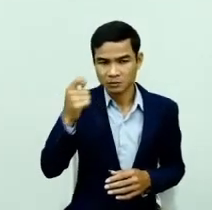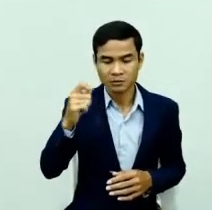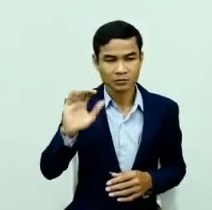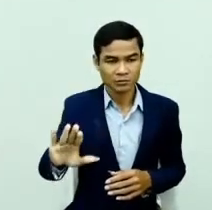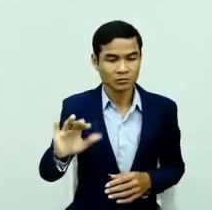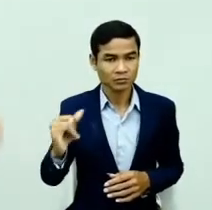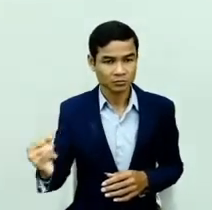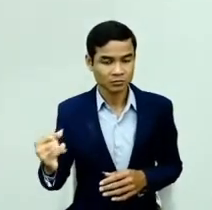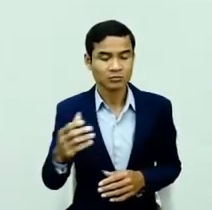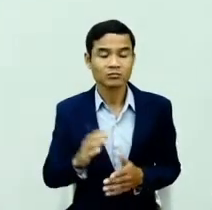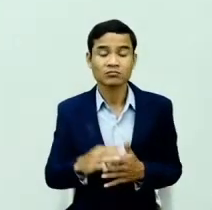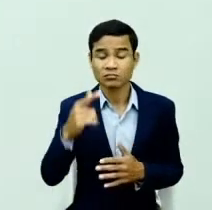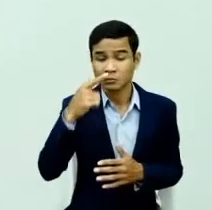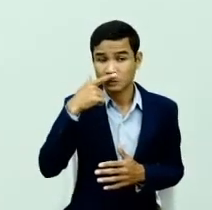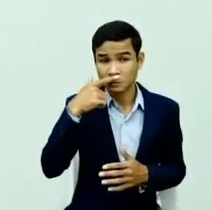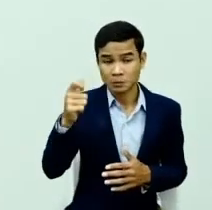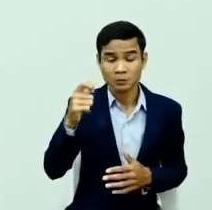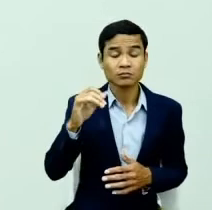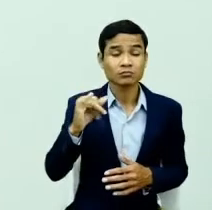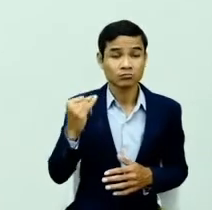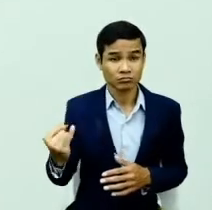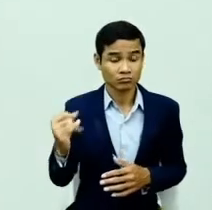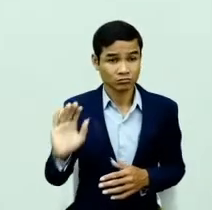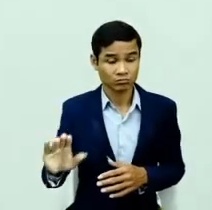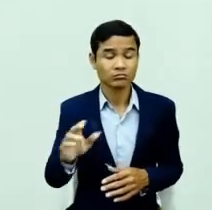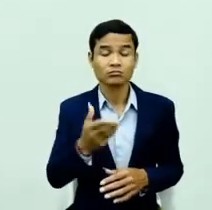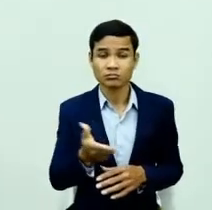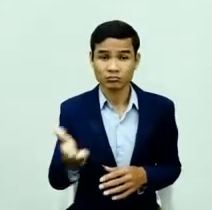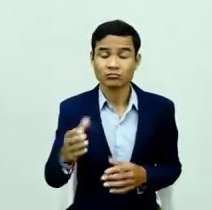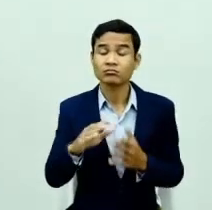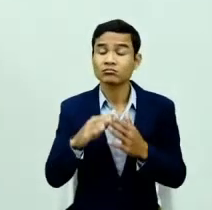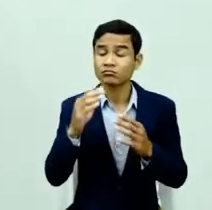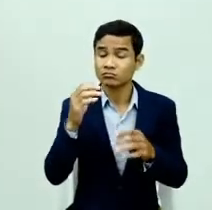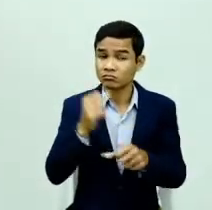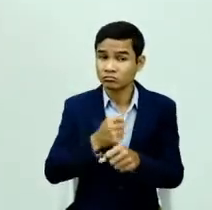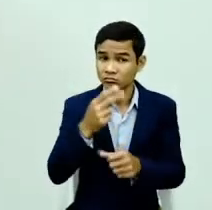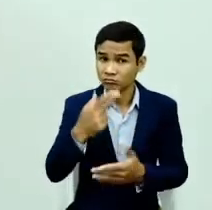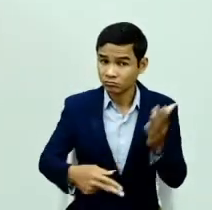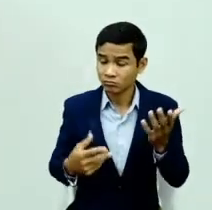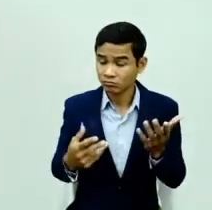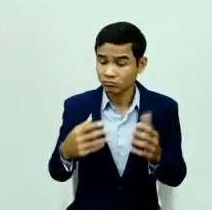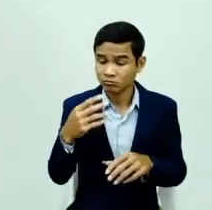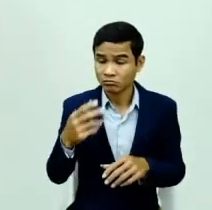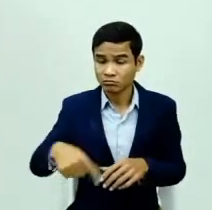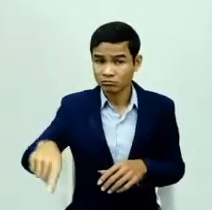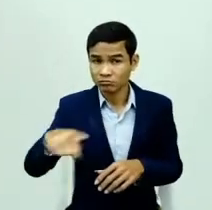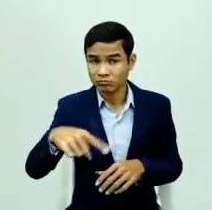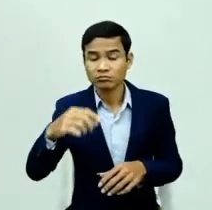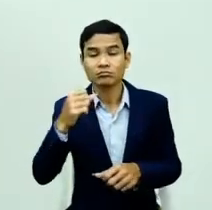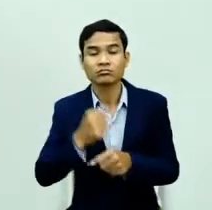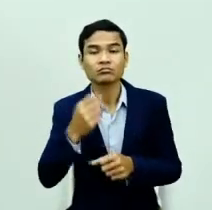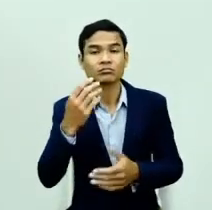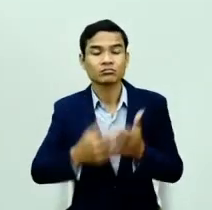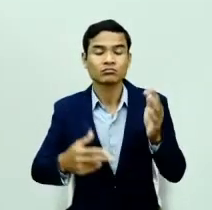Chà, ta bố quát cầm bông ta phương ấy đấy con Chà, bố quát cầm bông tái Chà